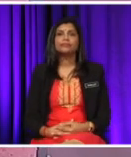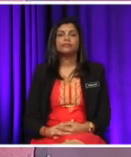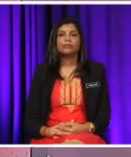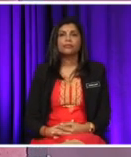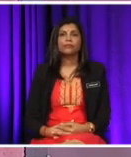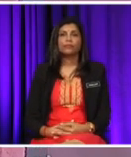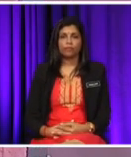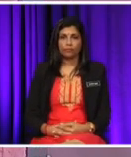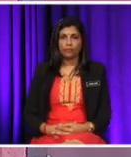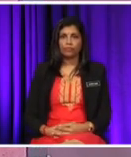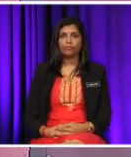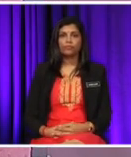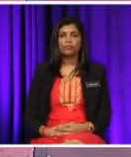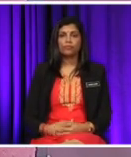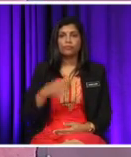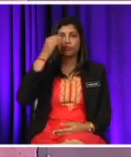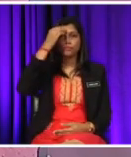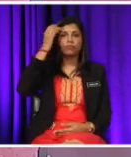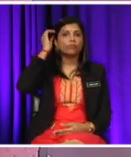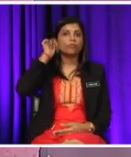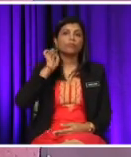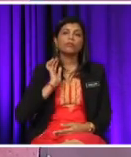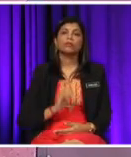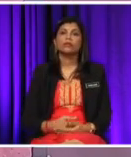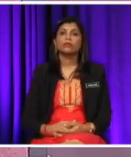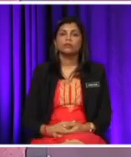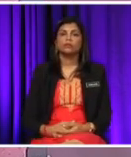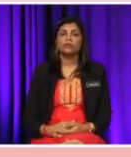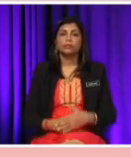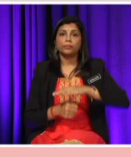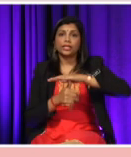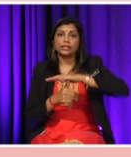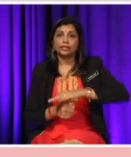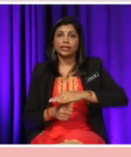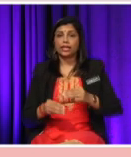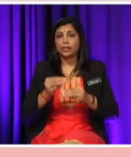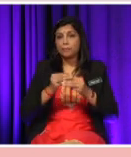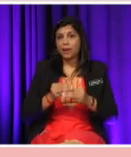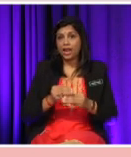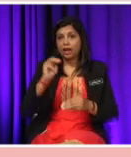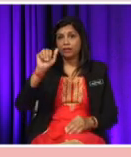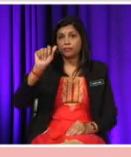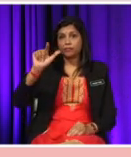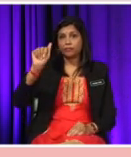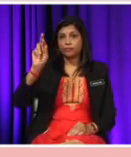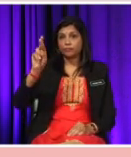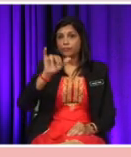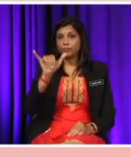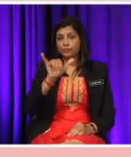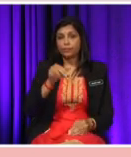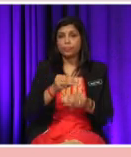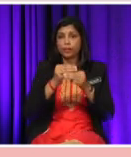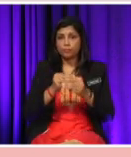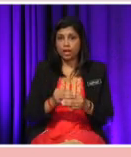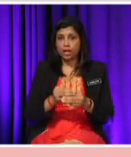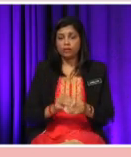gas tuh masih tidak berubah di sini bermaksud bila tekanan malas tekanan sama isi padu udara akan meningkat